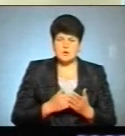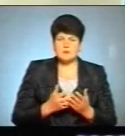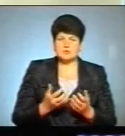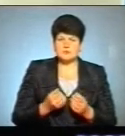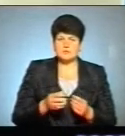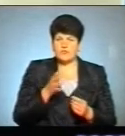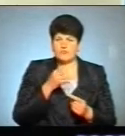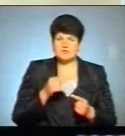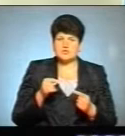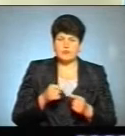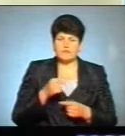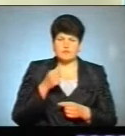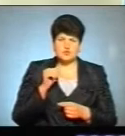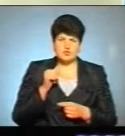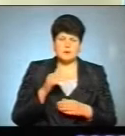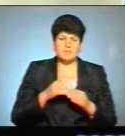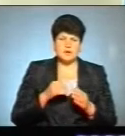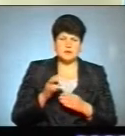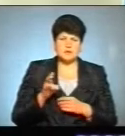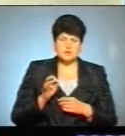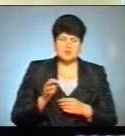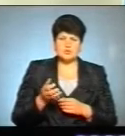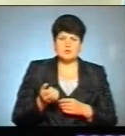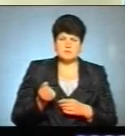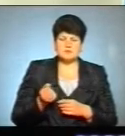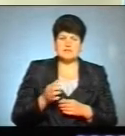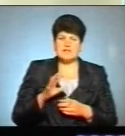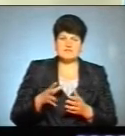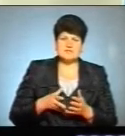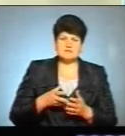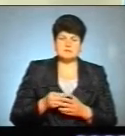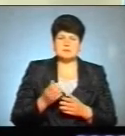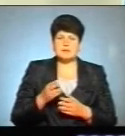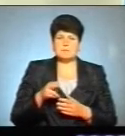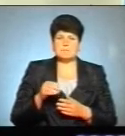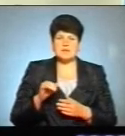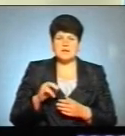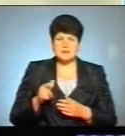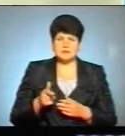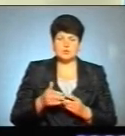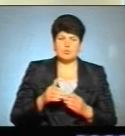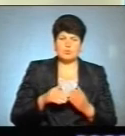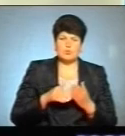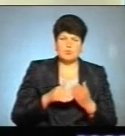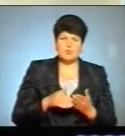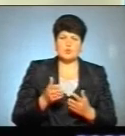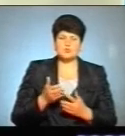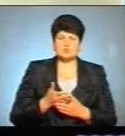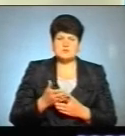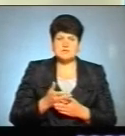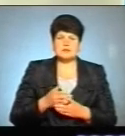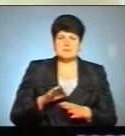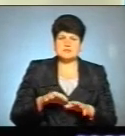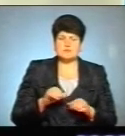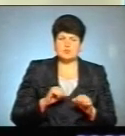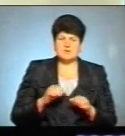надійшли практично кошти на всі виплати з пільг, допомог, субсидій. Місцеві управління вже розпочали. Я